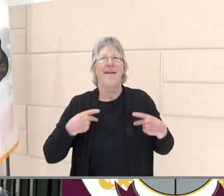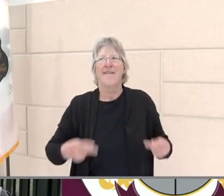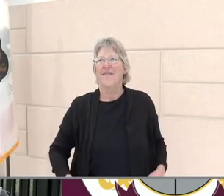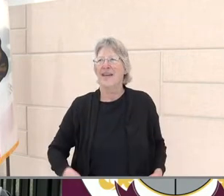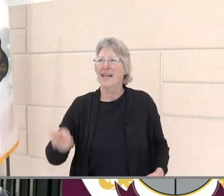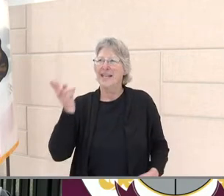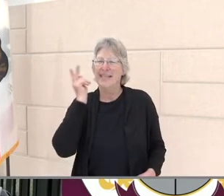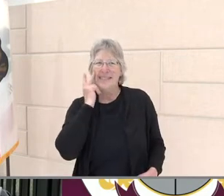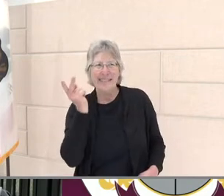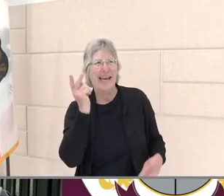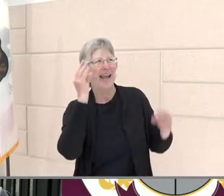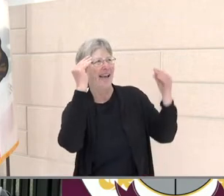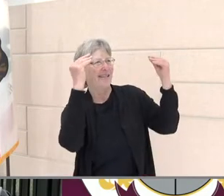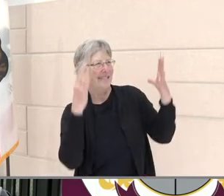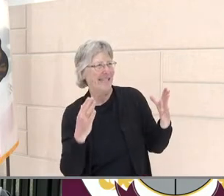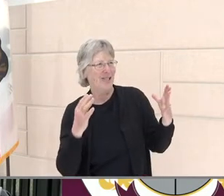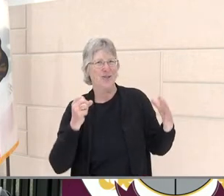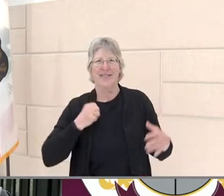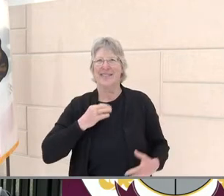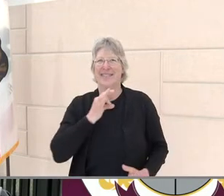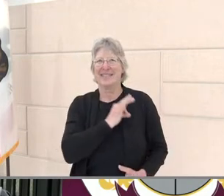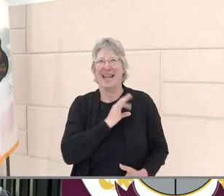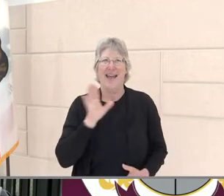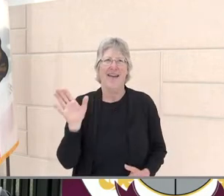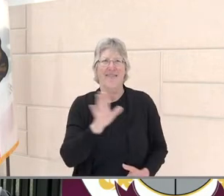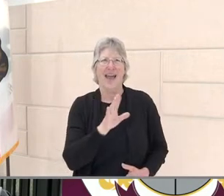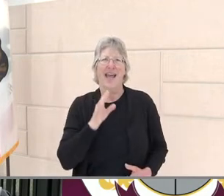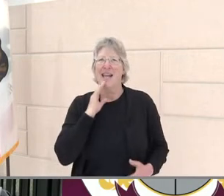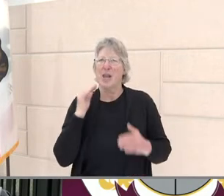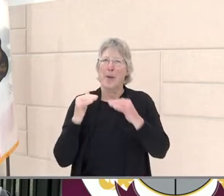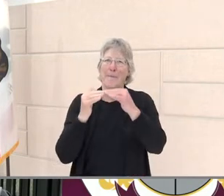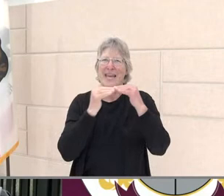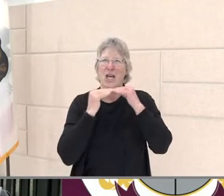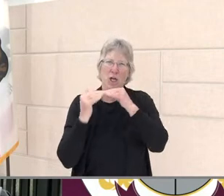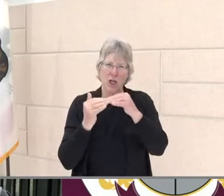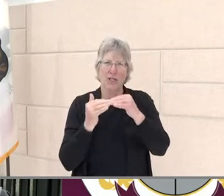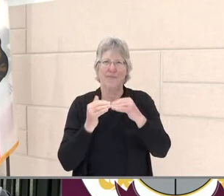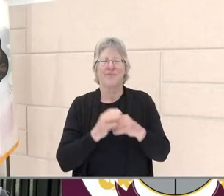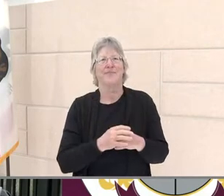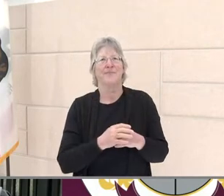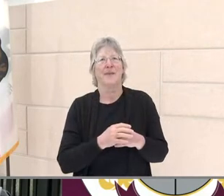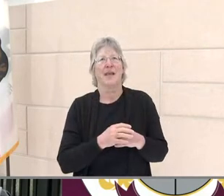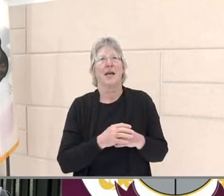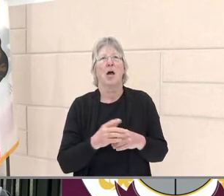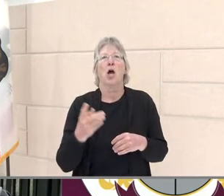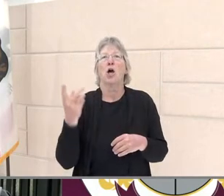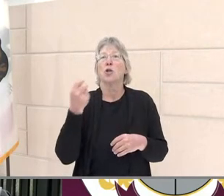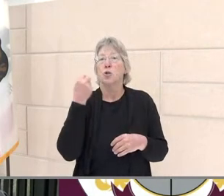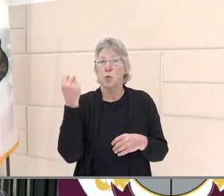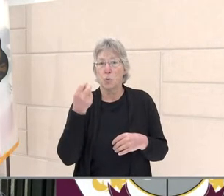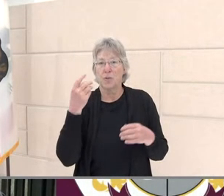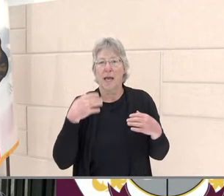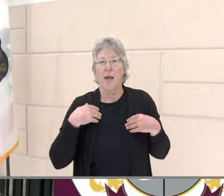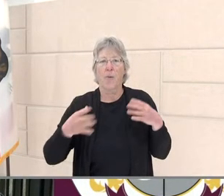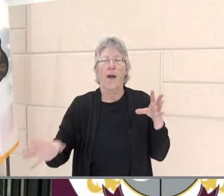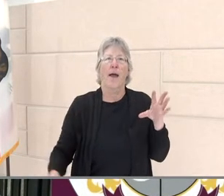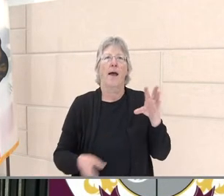ងបានទទួលអាវពាក់យើងមានការអរសប្បាយដោយឃើញគ្រូដោយបានឃើញមិត្តរួ